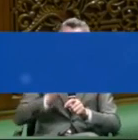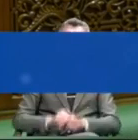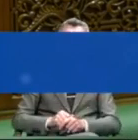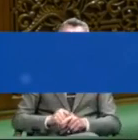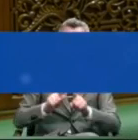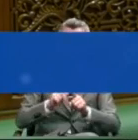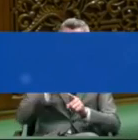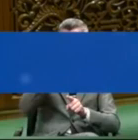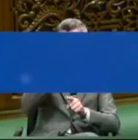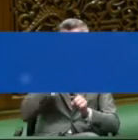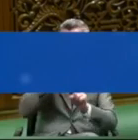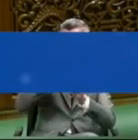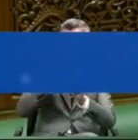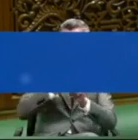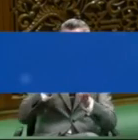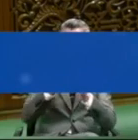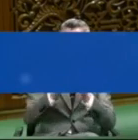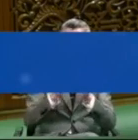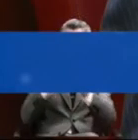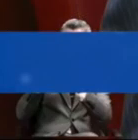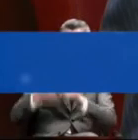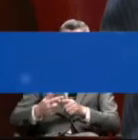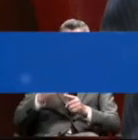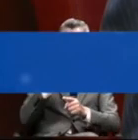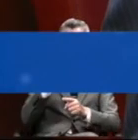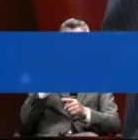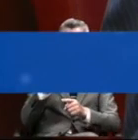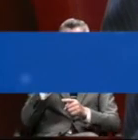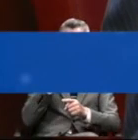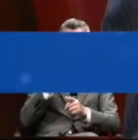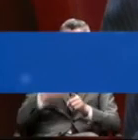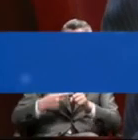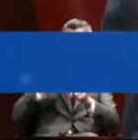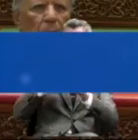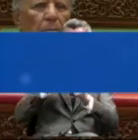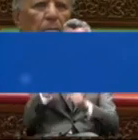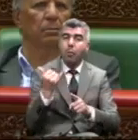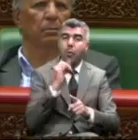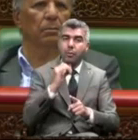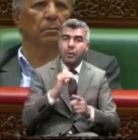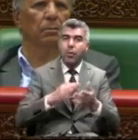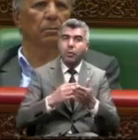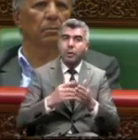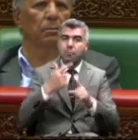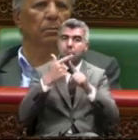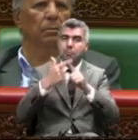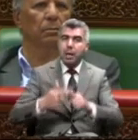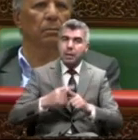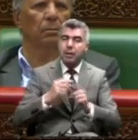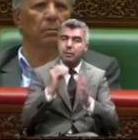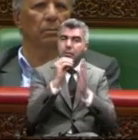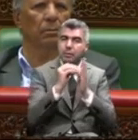الاصلاحات التي قمتم بها في قانون الماليه 2023 والتي اثمرت عن زياده مهمه في مداخل الميزانيه والتي